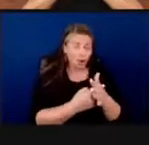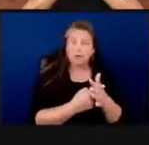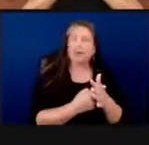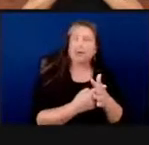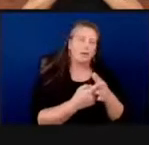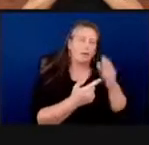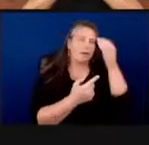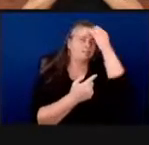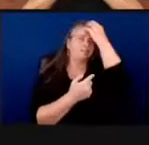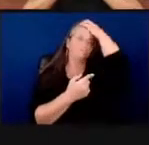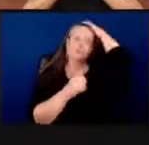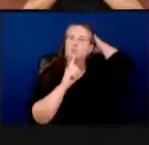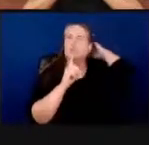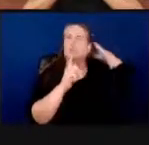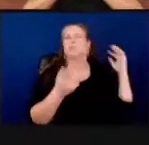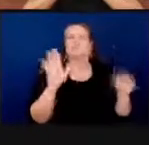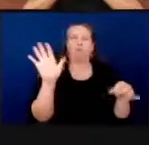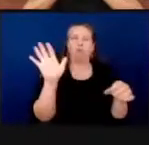linahusu